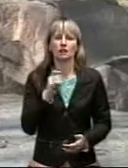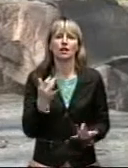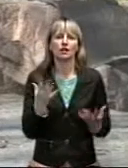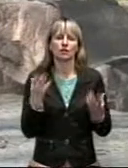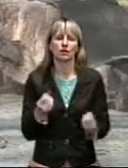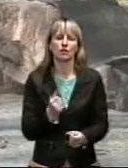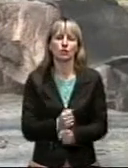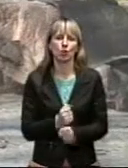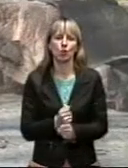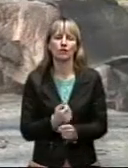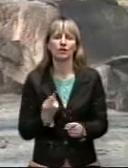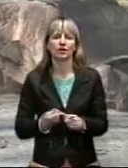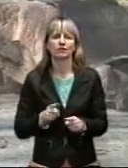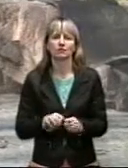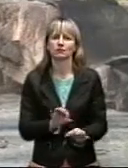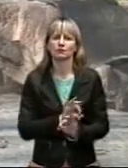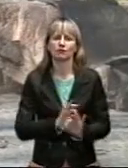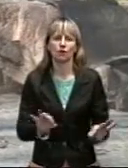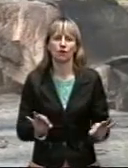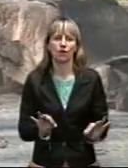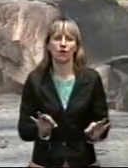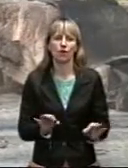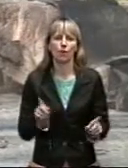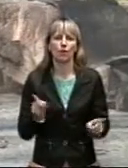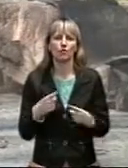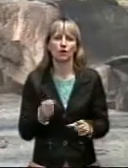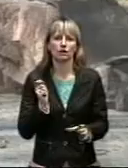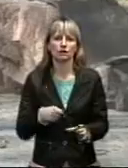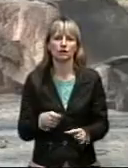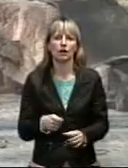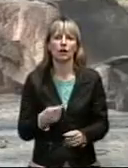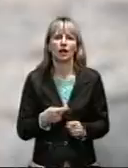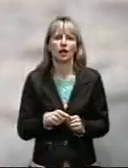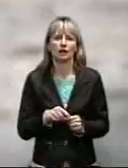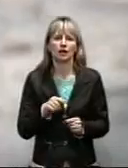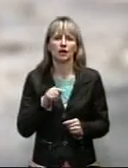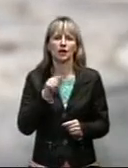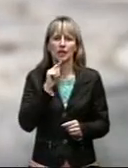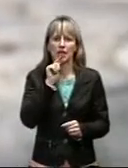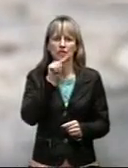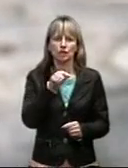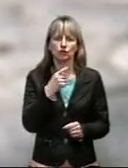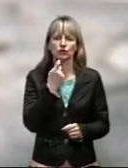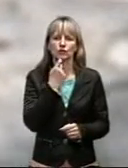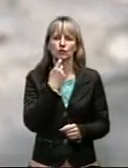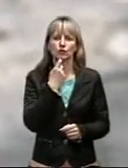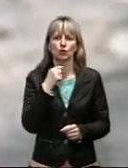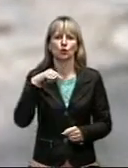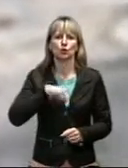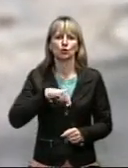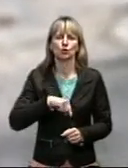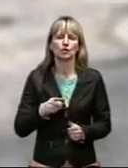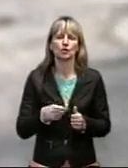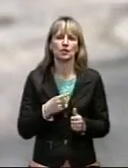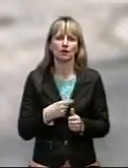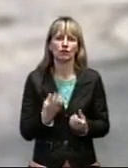днів зробив цей чудовий інструмент. Тобто цей міндик, язичок, як його звуть, душа, ще називають